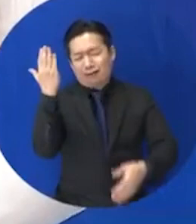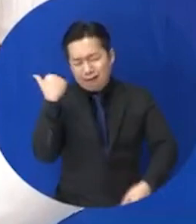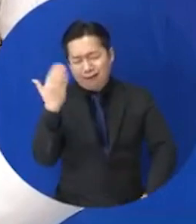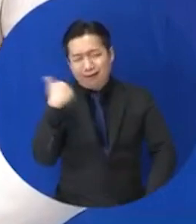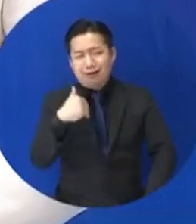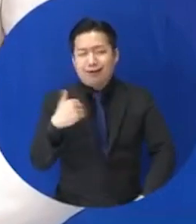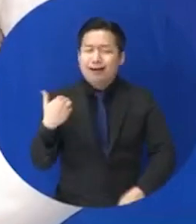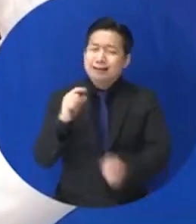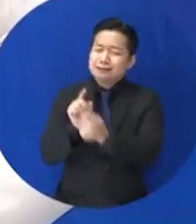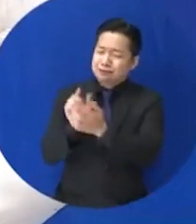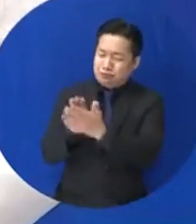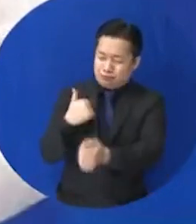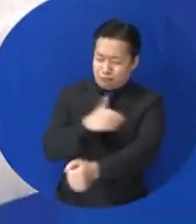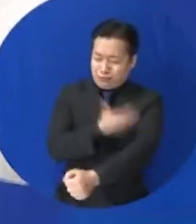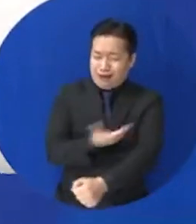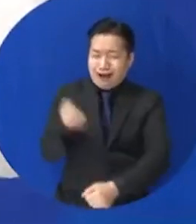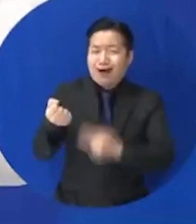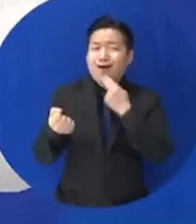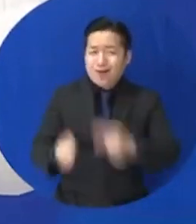지난번 제가 직접 권한이 없잖아요.